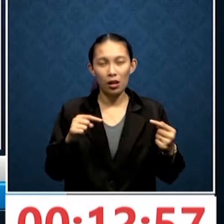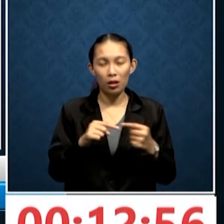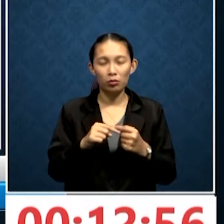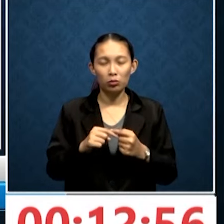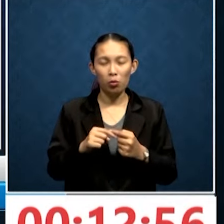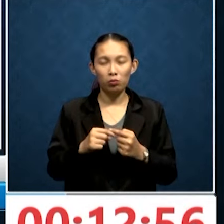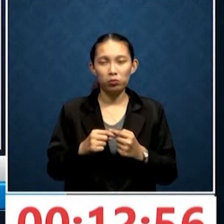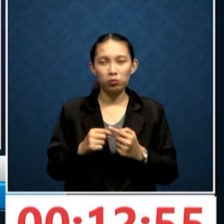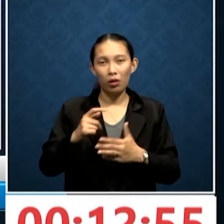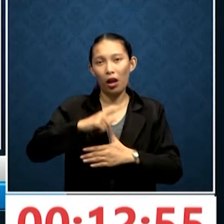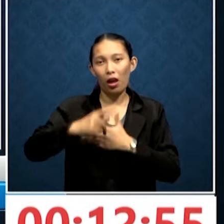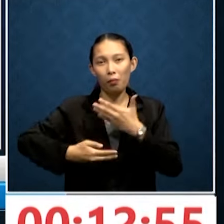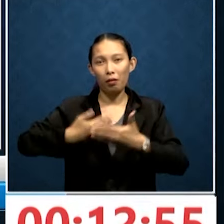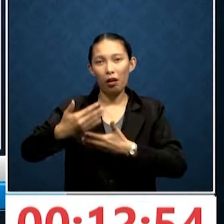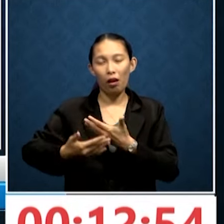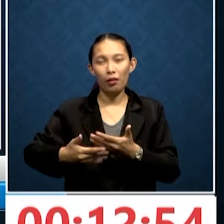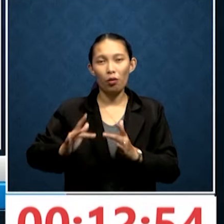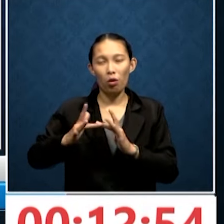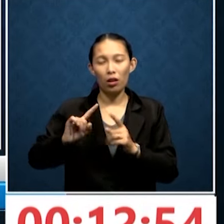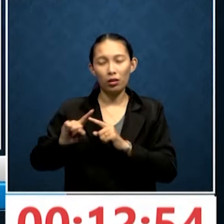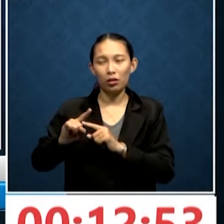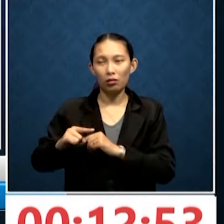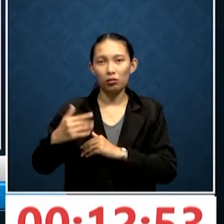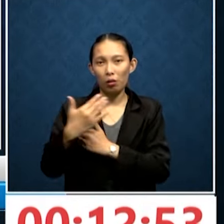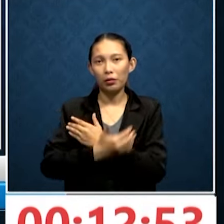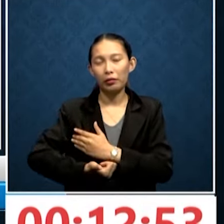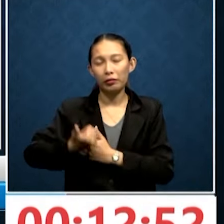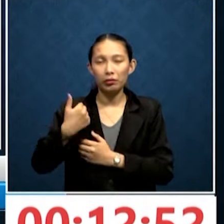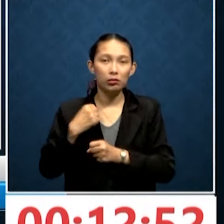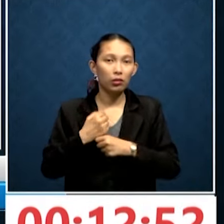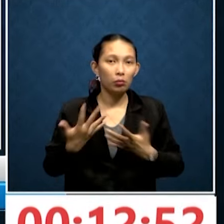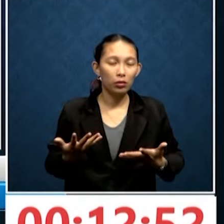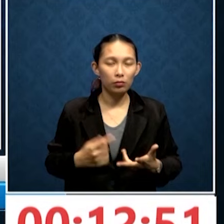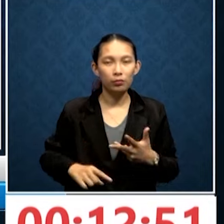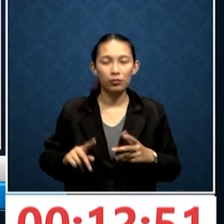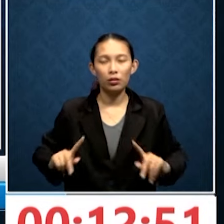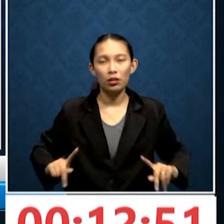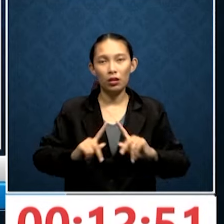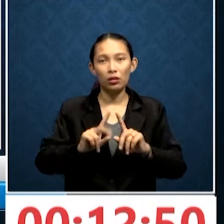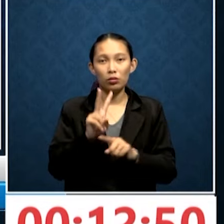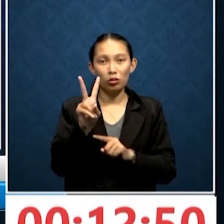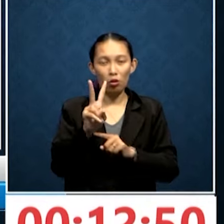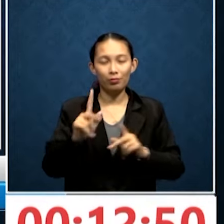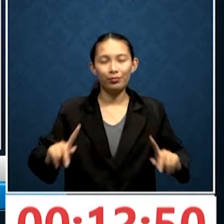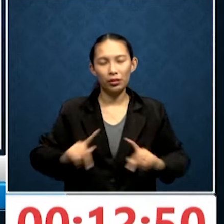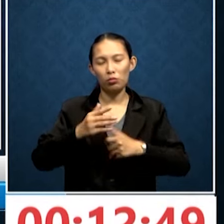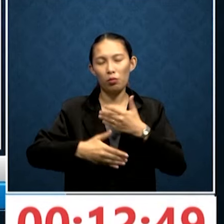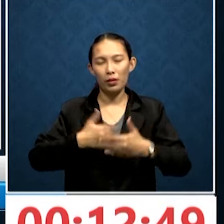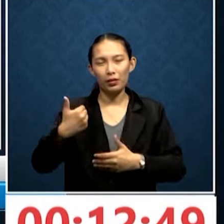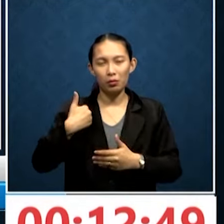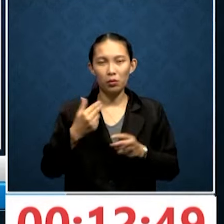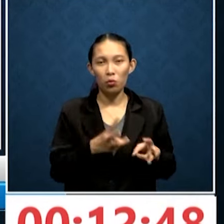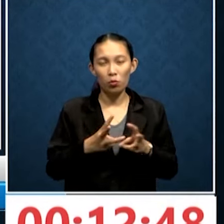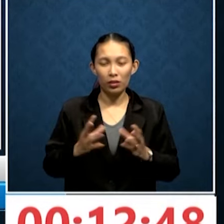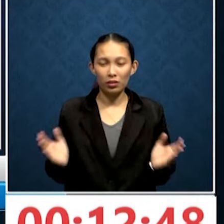ากอีคอมเมิร์ซข้ามชาติอย่างไรข้อ2กระทรวงพาณิชย์มีมาตรการในการสนับสนุนหรือเยียวย